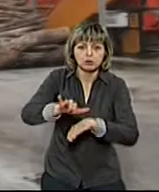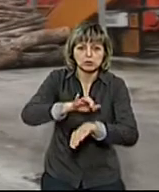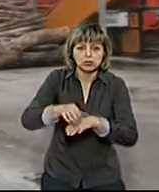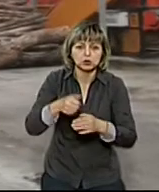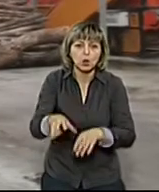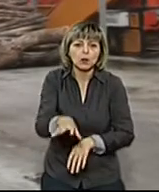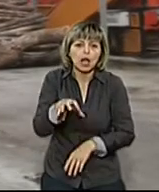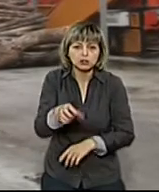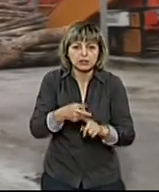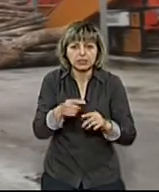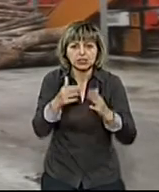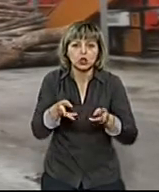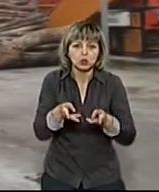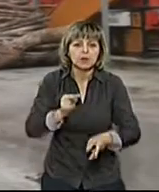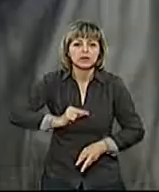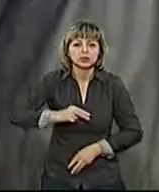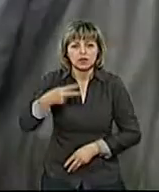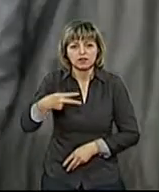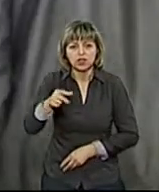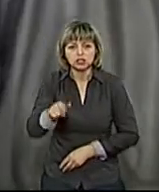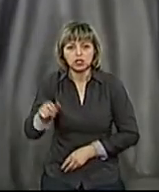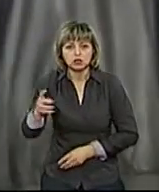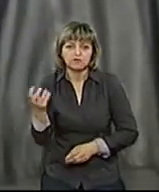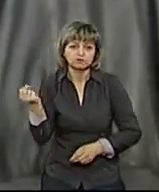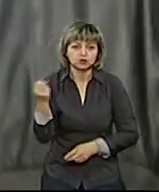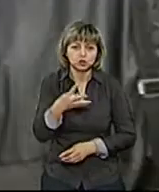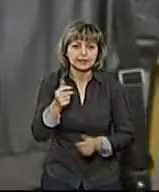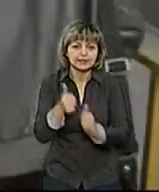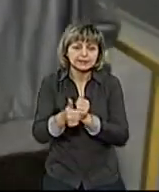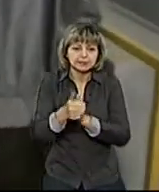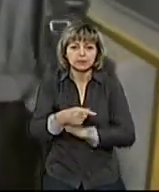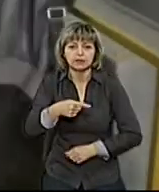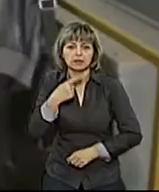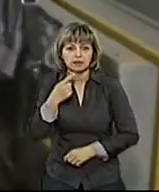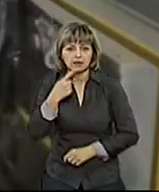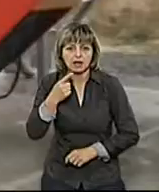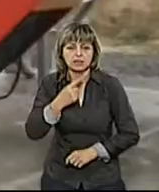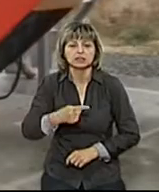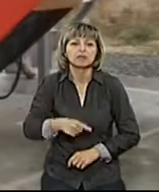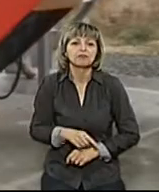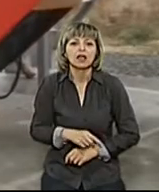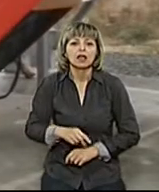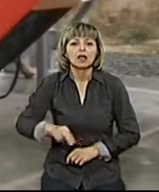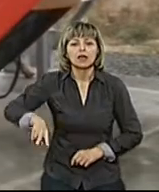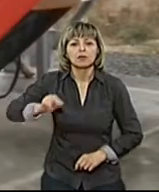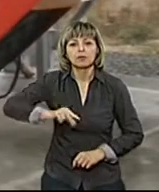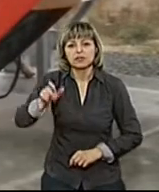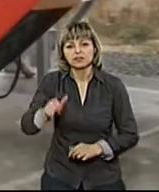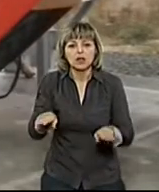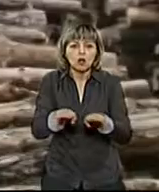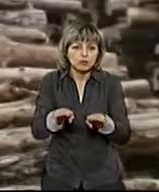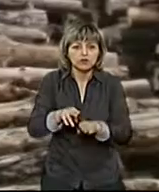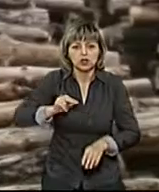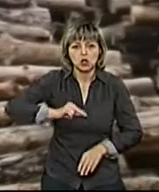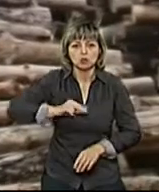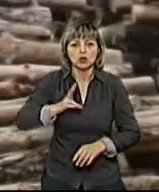насосів. На цій котельні працює 20 людей у 4 зміни, каже Іван Скорубський. Працівник Дмитро Зінник порівнює роботу на газовому